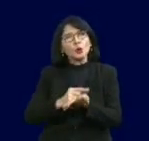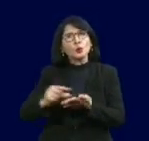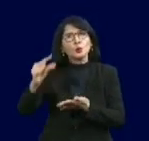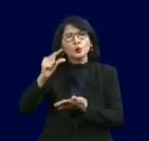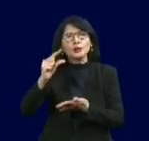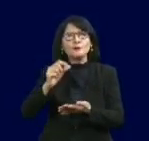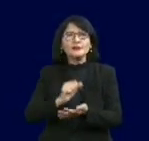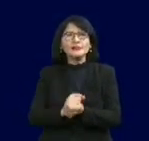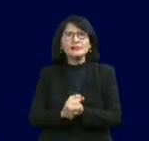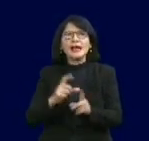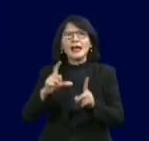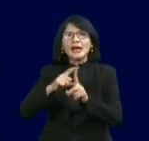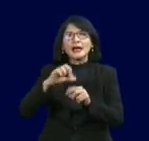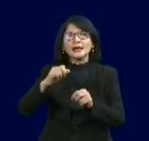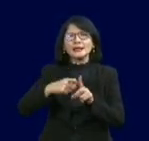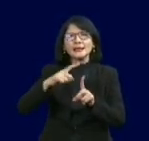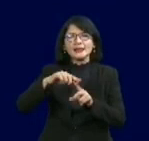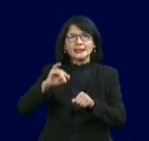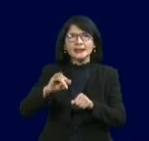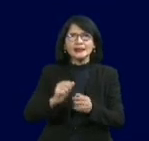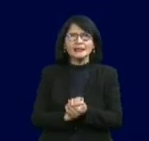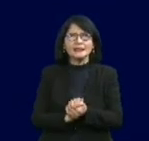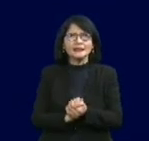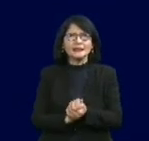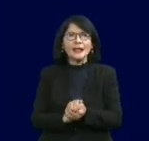pangkalan data dikti,